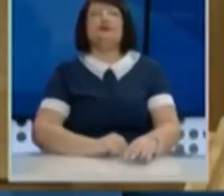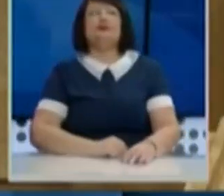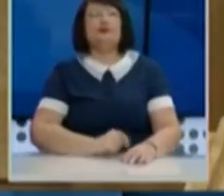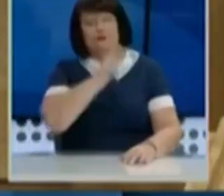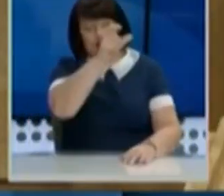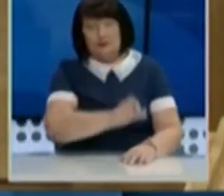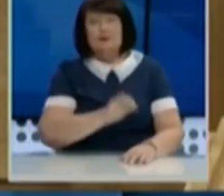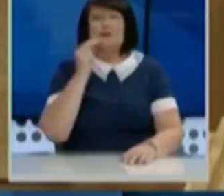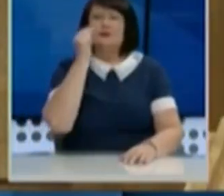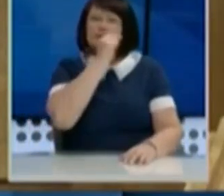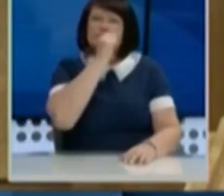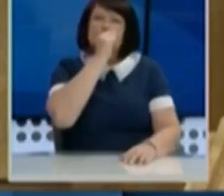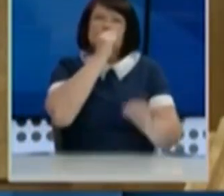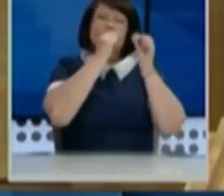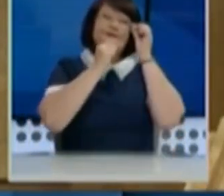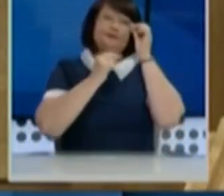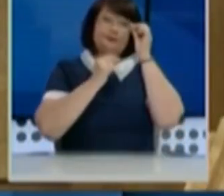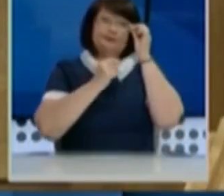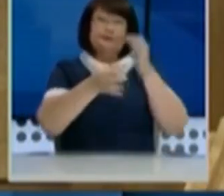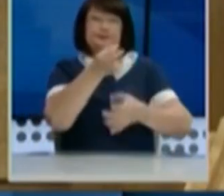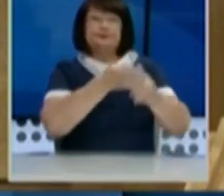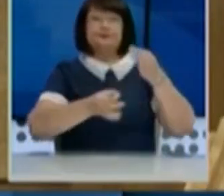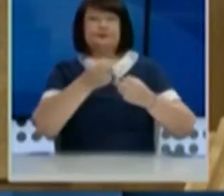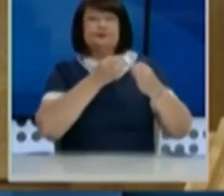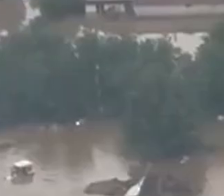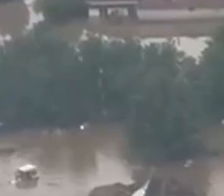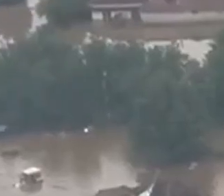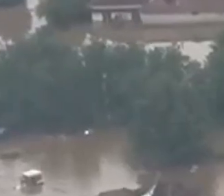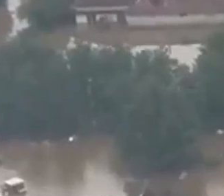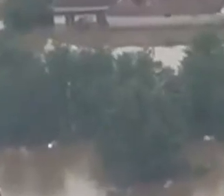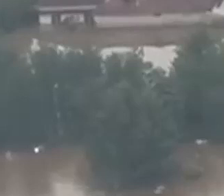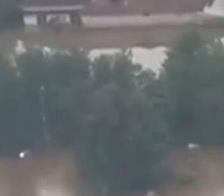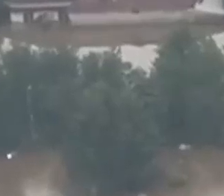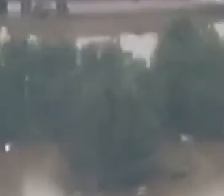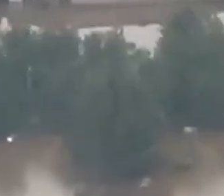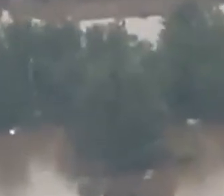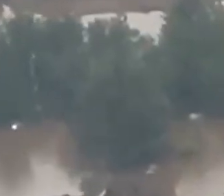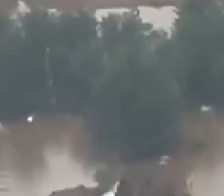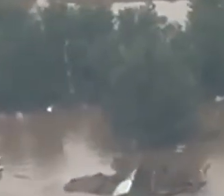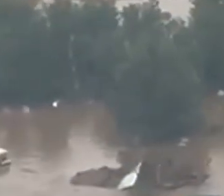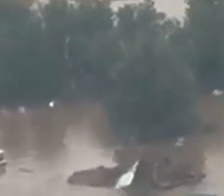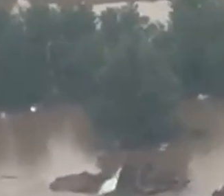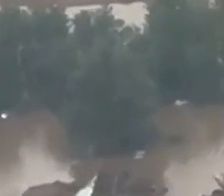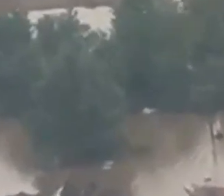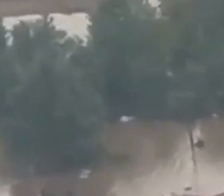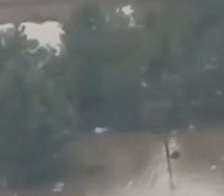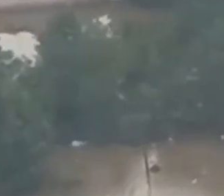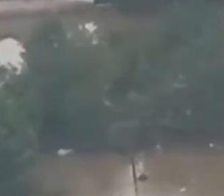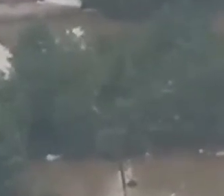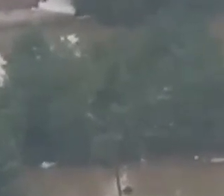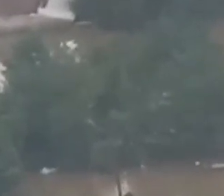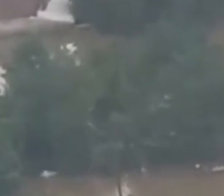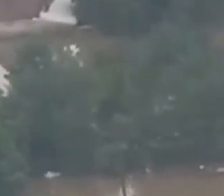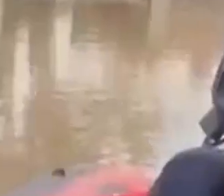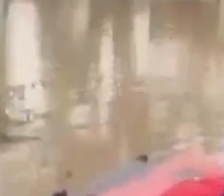Ο Θανάσης Παφίλης επικοινώνησε με τον Βασίλη Κικίλια, ζητώντας την κινητοποίηση ολόκληρου του κρατικού μηχανισμού, ώστε να απεγκλωβιστούν οι πολίτες